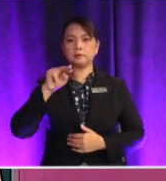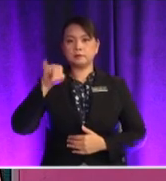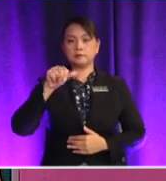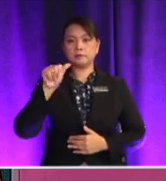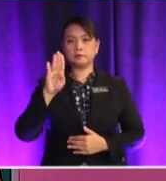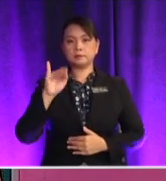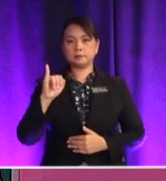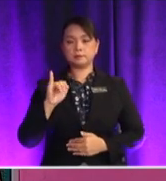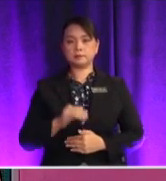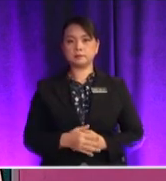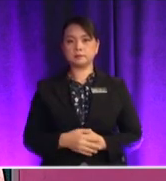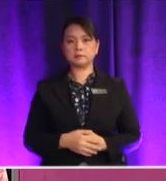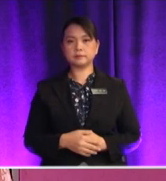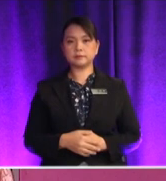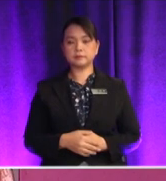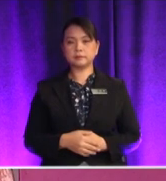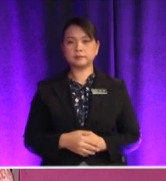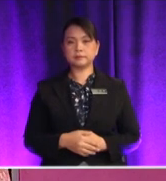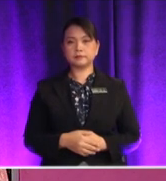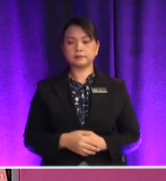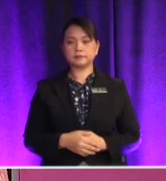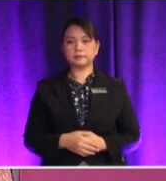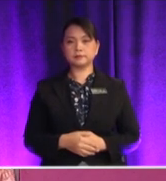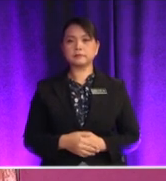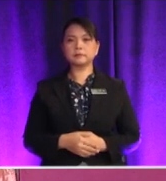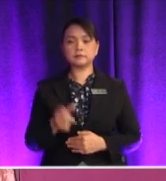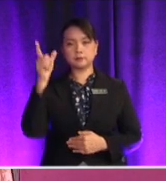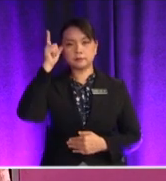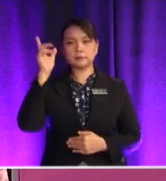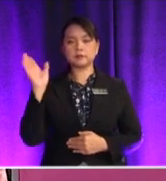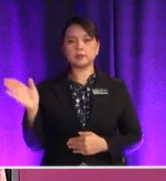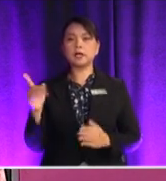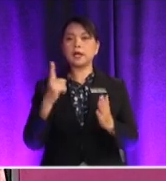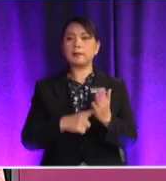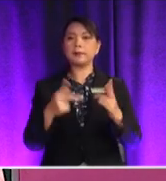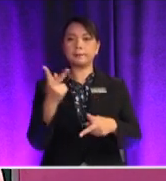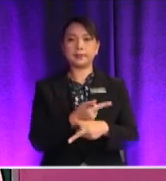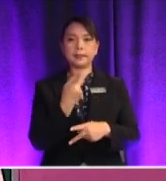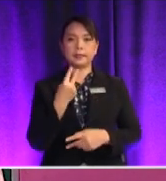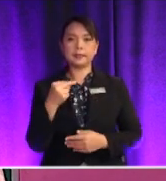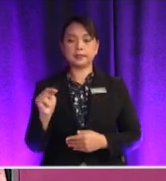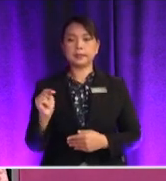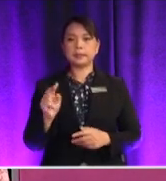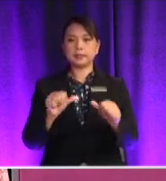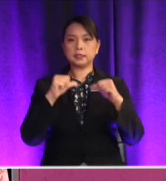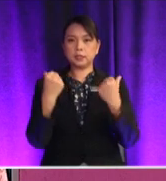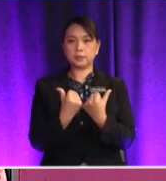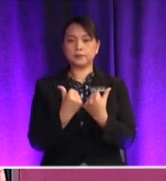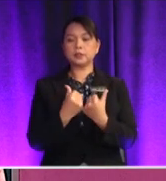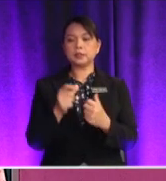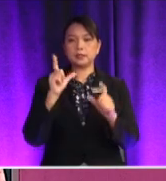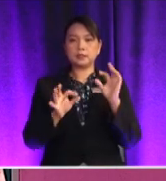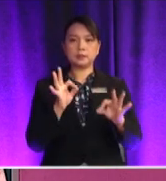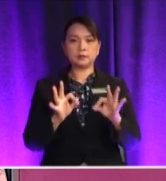Punjabi. Betul? Biasa kita dengar Melayu, Cina dan India. Jadi kita lihat dekat sini apakah pakaian kaum Punjabi. Kalau lihat dekat sini, ini adalah salah satu